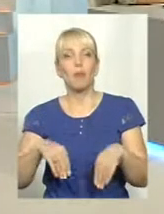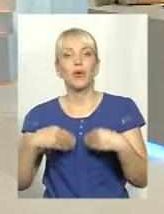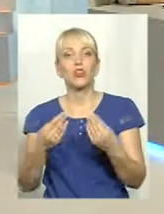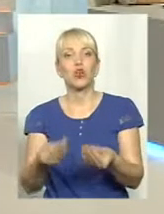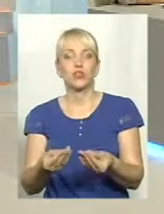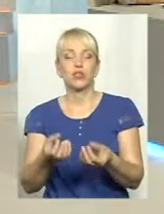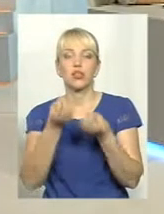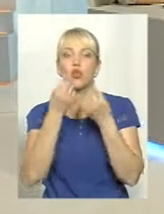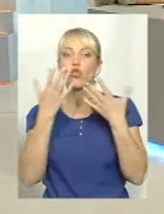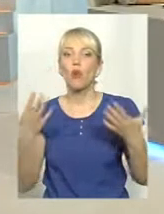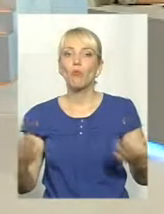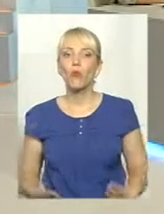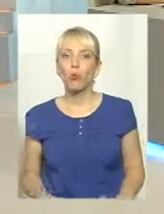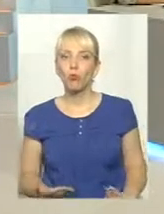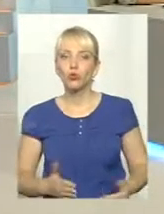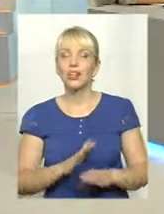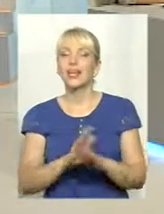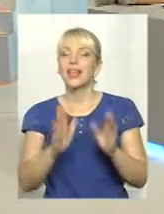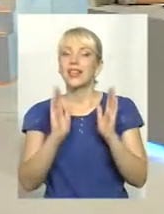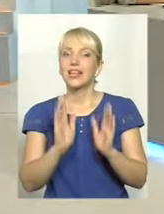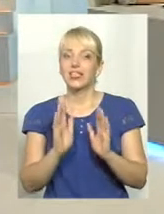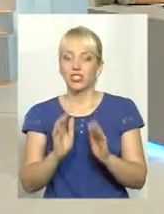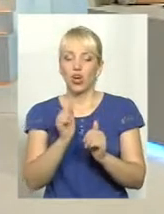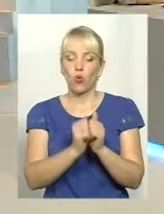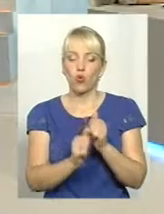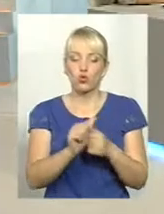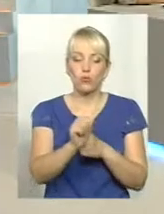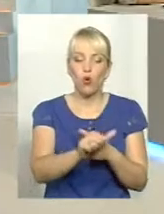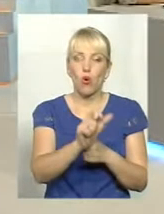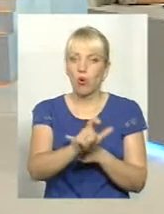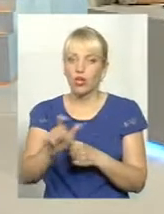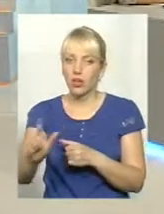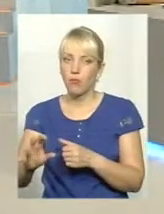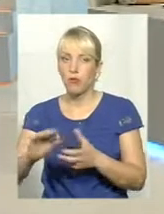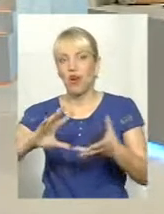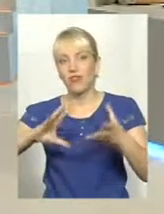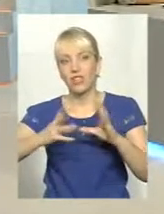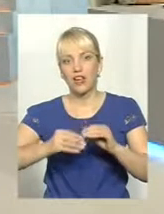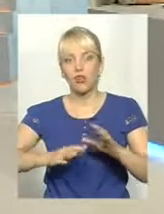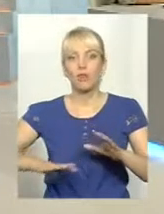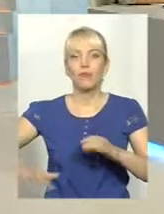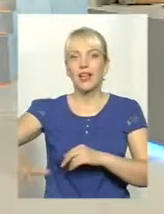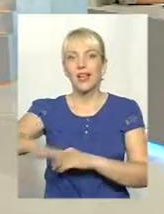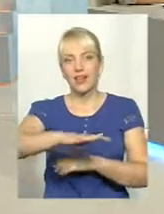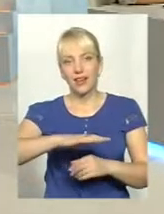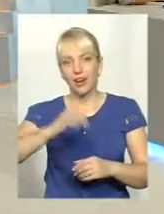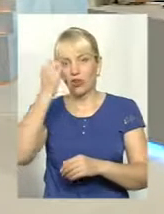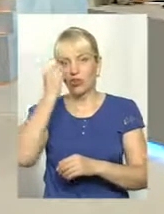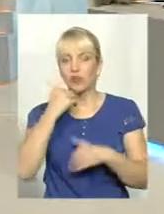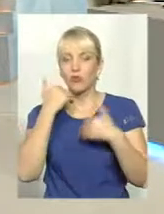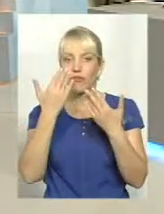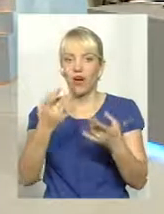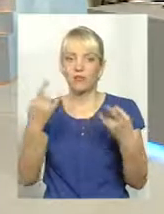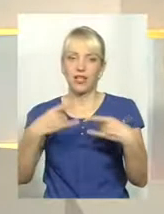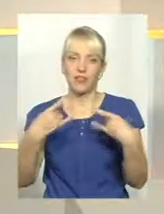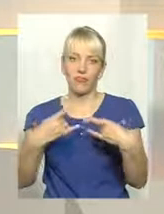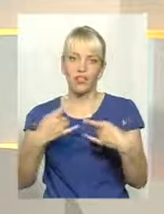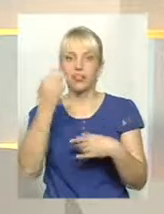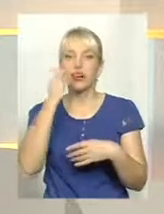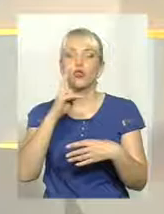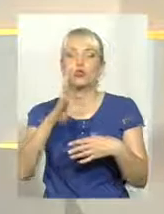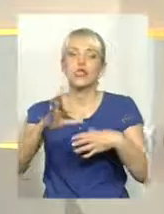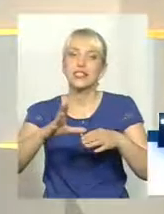такі речі, і що віритимуть і докладатимуть зусиль, аби в подальшому